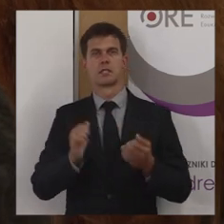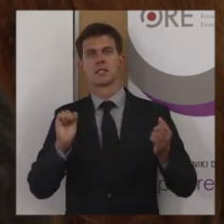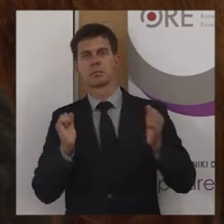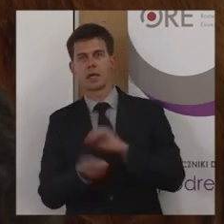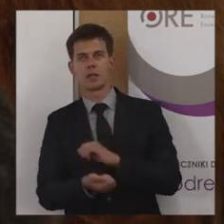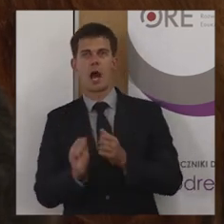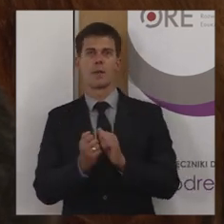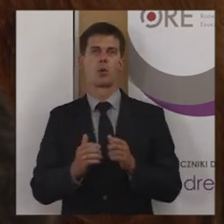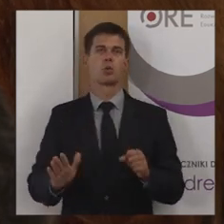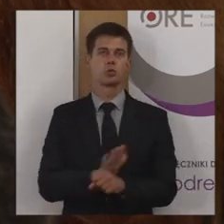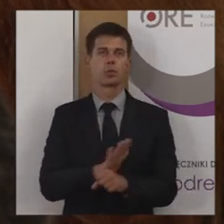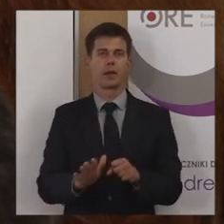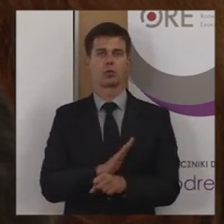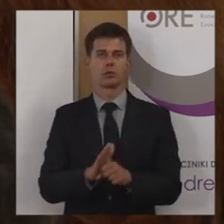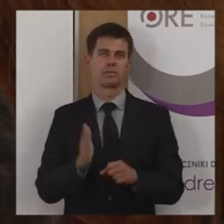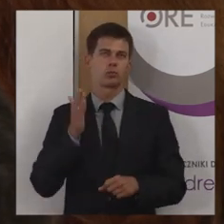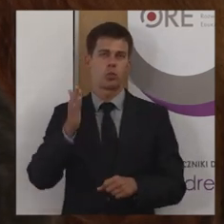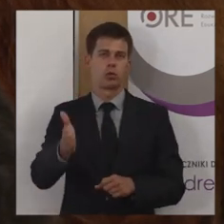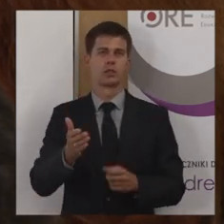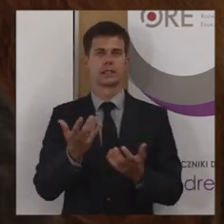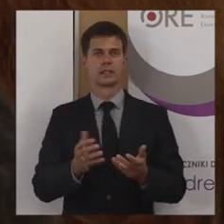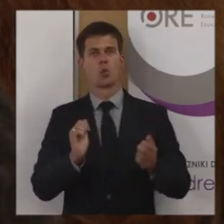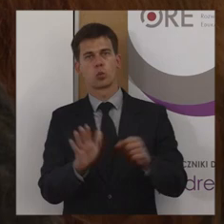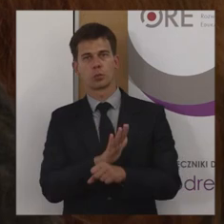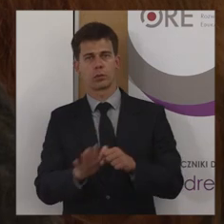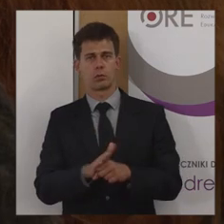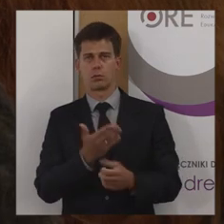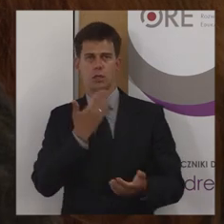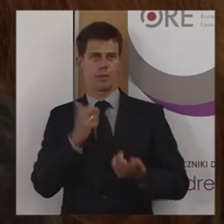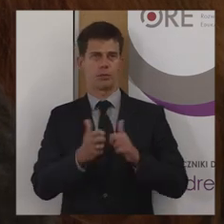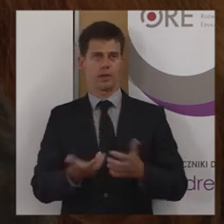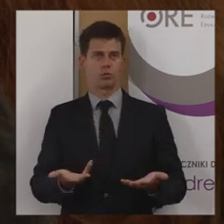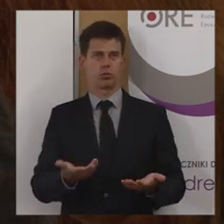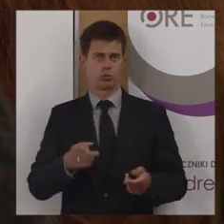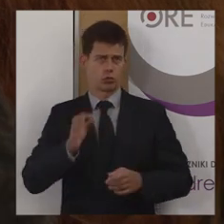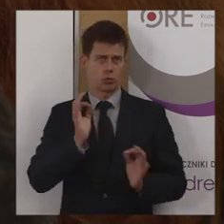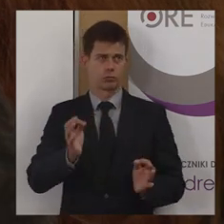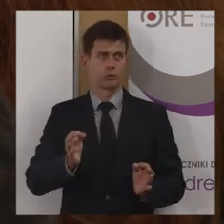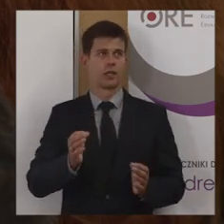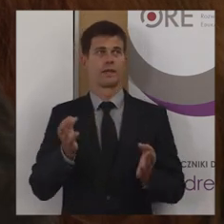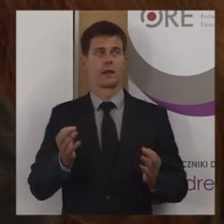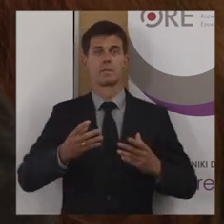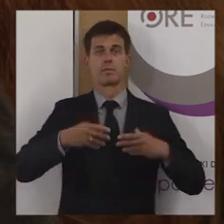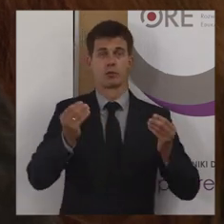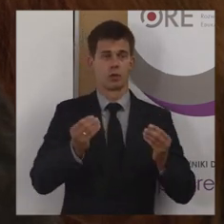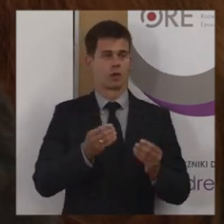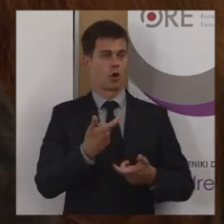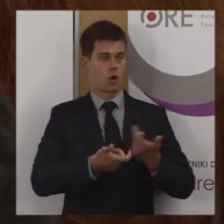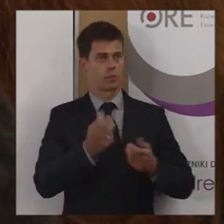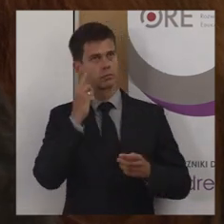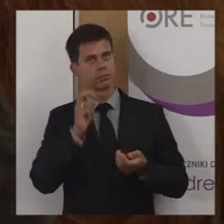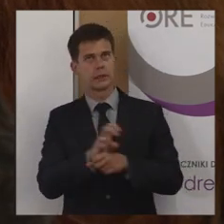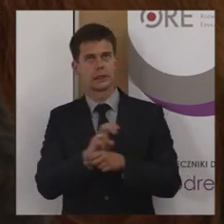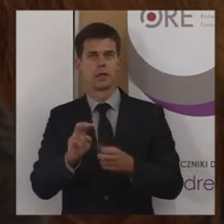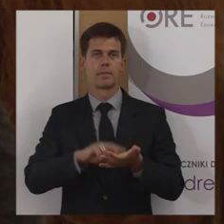zmieniać czy też uzupełniać nawet na początku, to w tym nie ma absolutnie nic złego. Ja się bardzo cieszę z tego, co usłyszałam na początku,